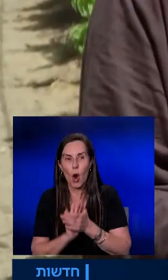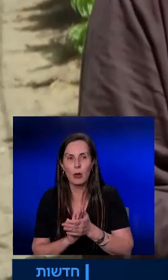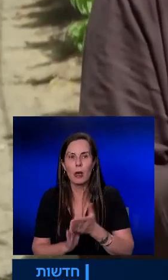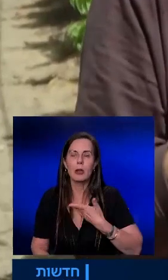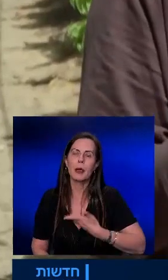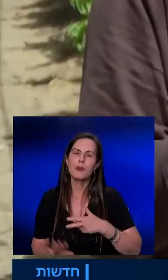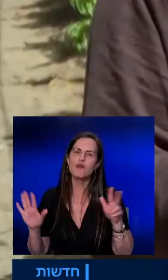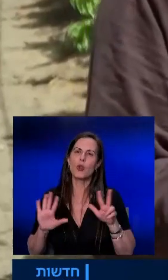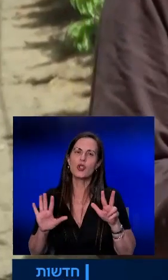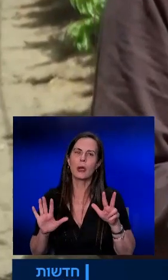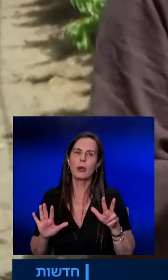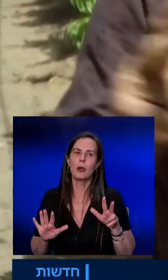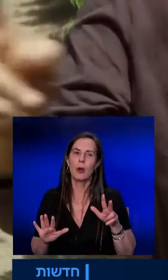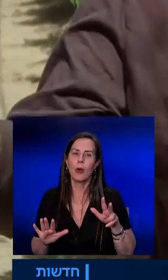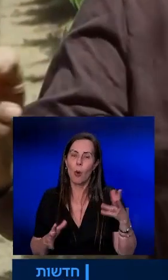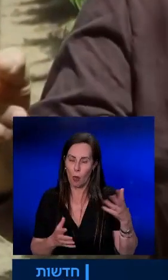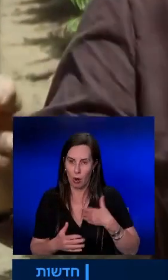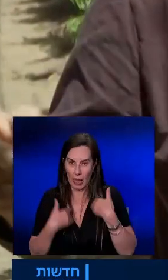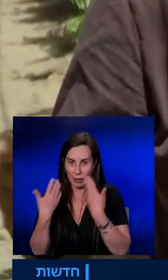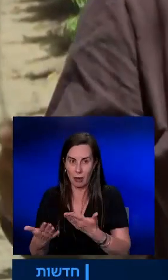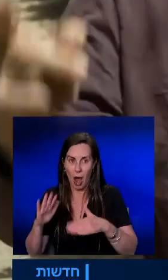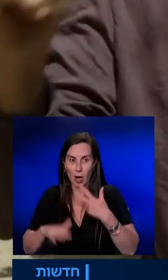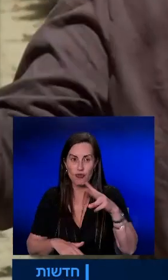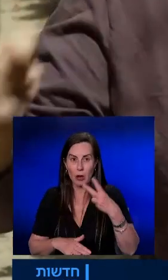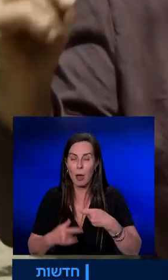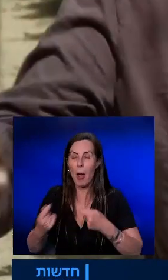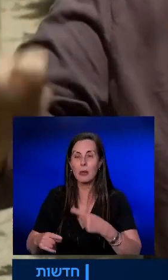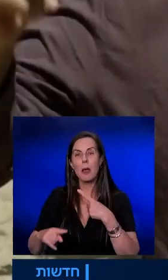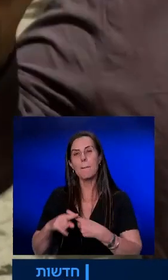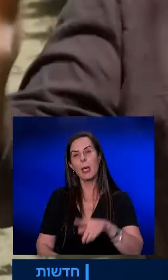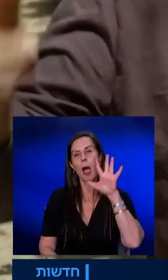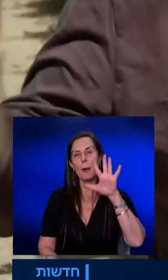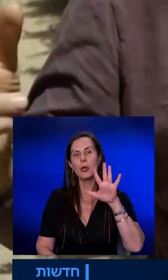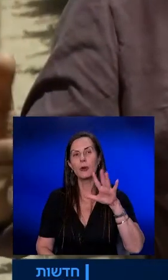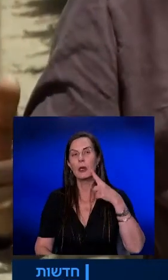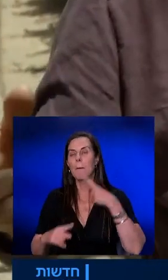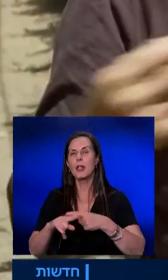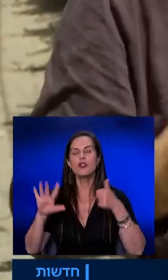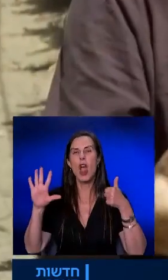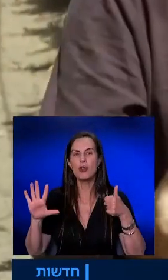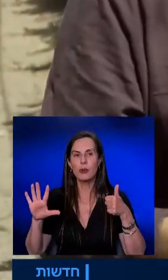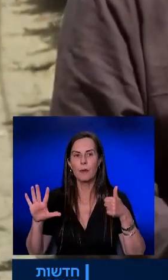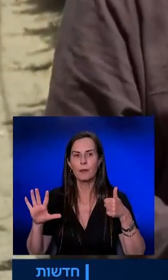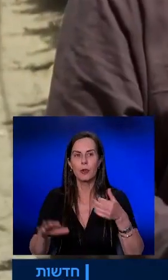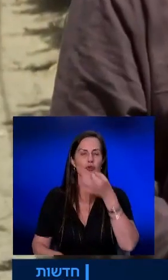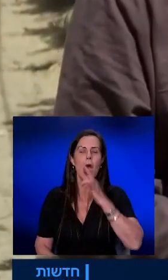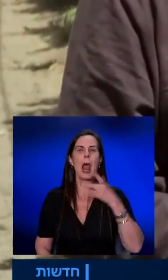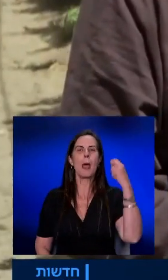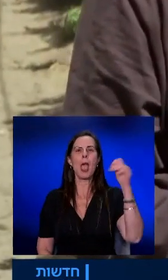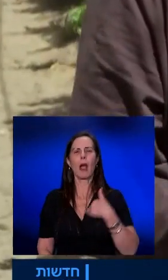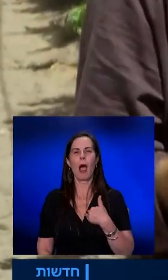מקבל 8 שקלים. הוא לקח את זה ממני, אחרי שעתיים מחר את זה פי 5-6, שואלים אותי למה פרי